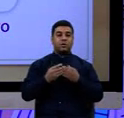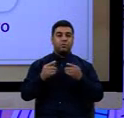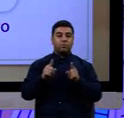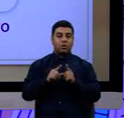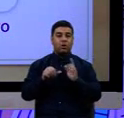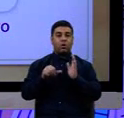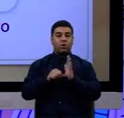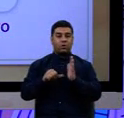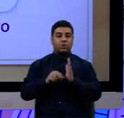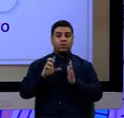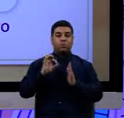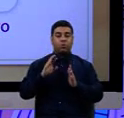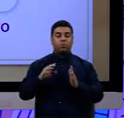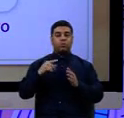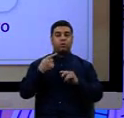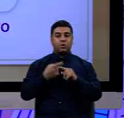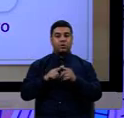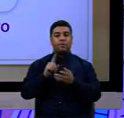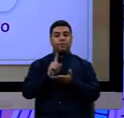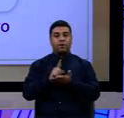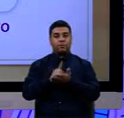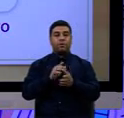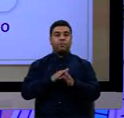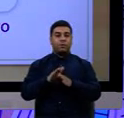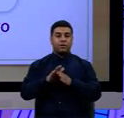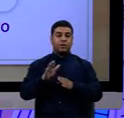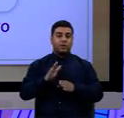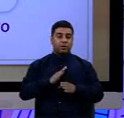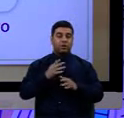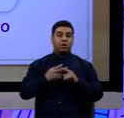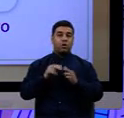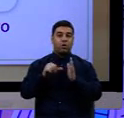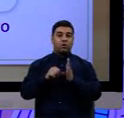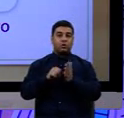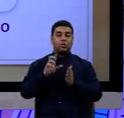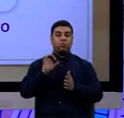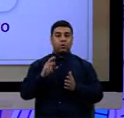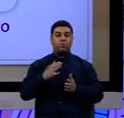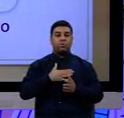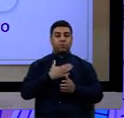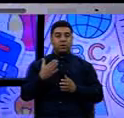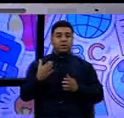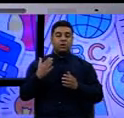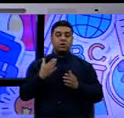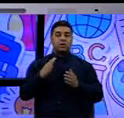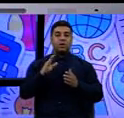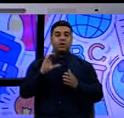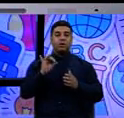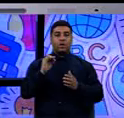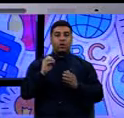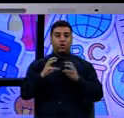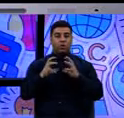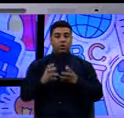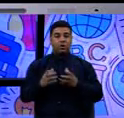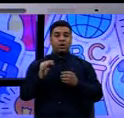bilan 6-chi bob yuzasidan topshiriqlarni bajardik. Ya'ni 6-chi bobda bizning